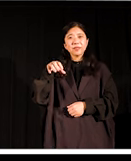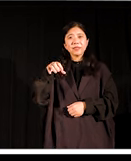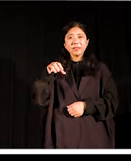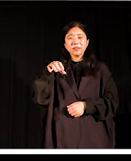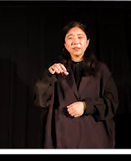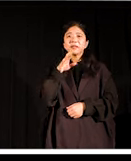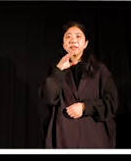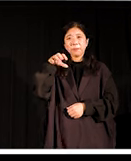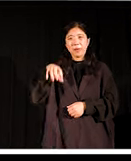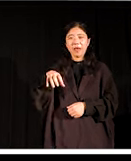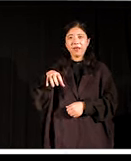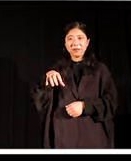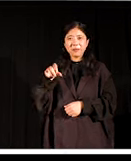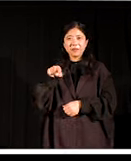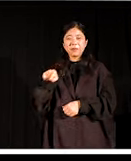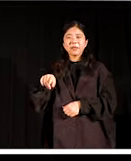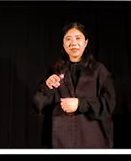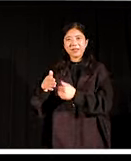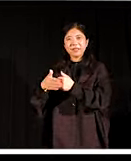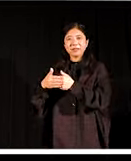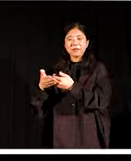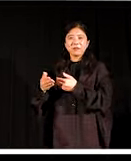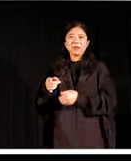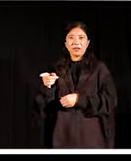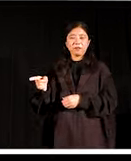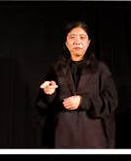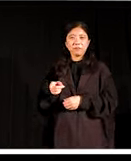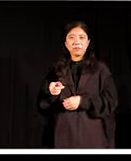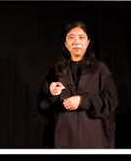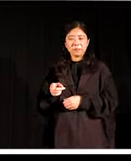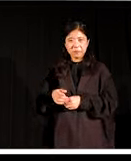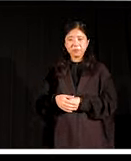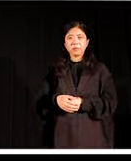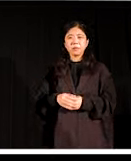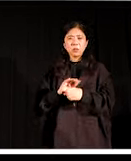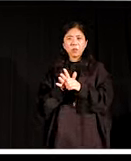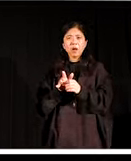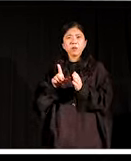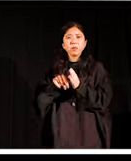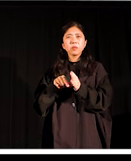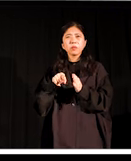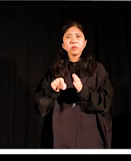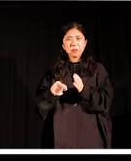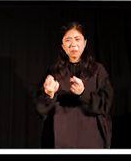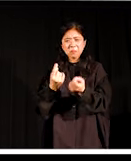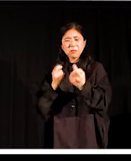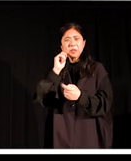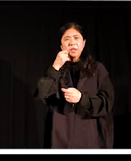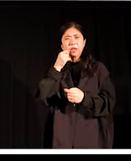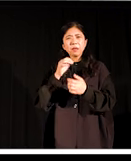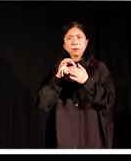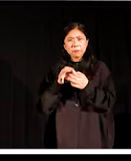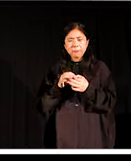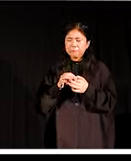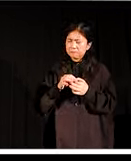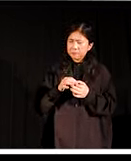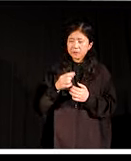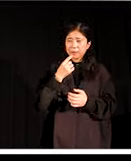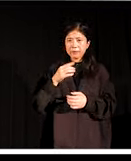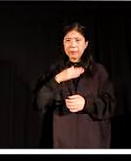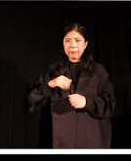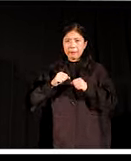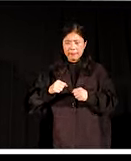影響で本当に年間2300人ぐらい短期ボランティアさん来てたのが全部来れなくなってしまってもうどうしようもう自分たちにやるしかないっていうのでもう火が